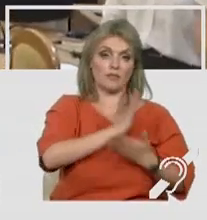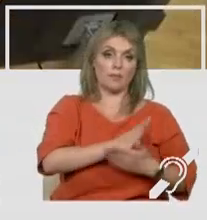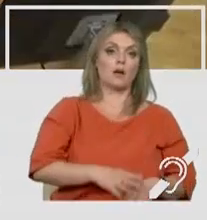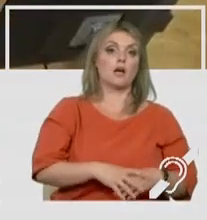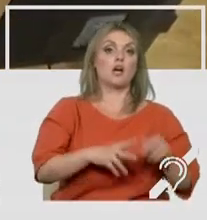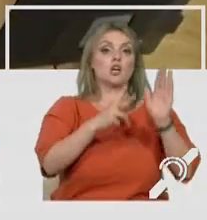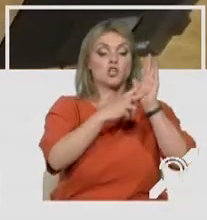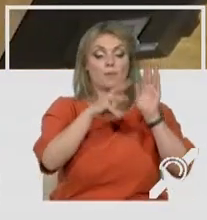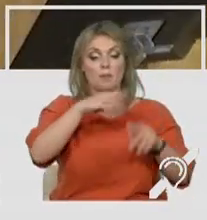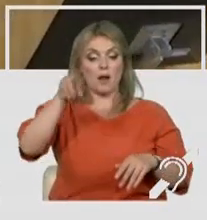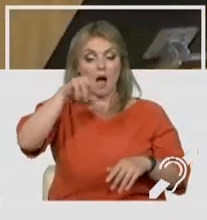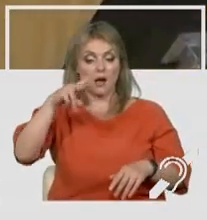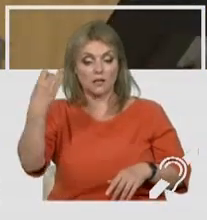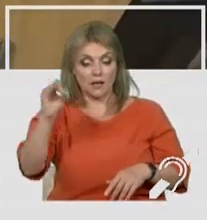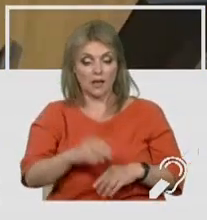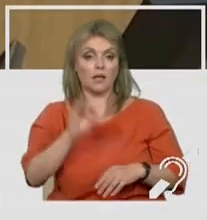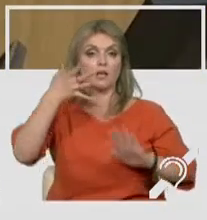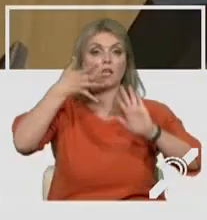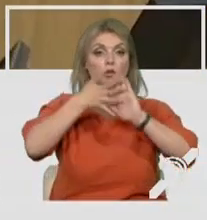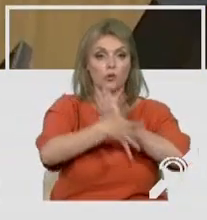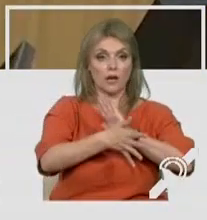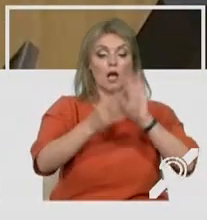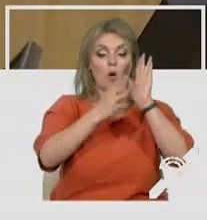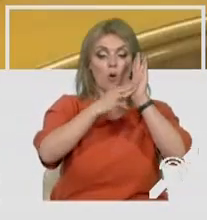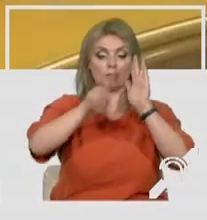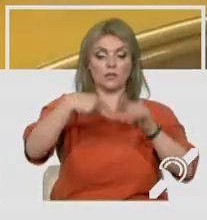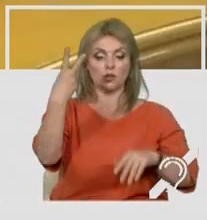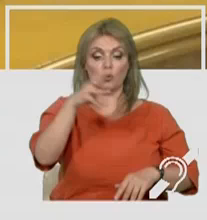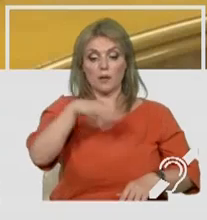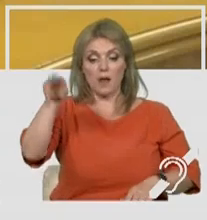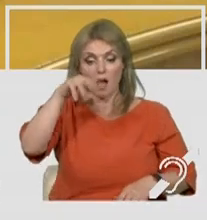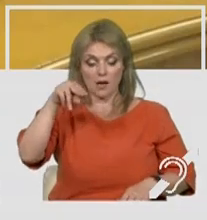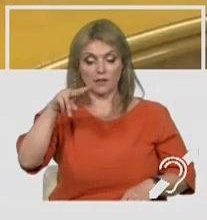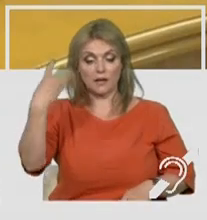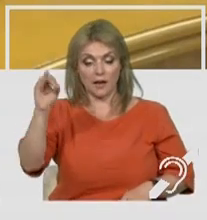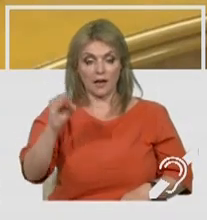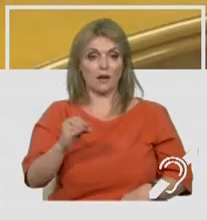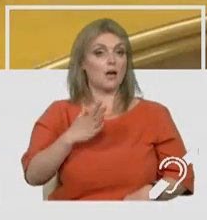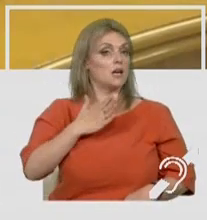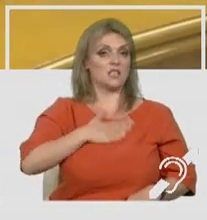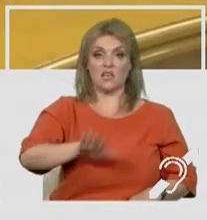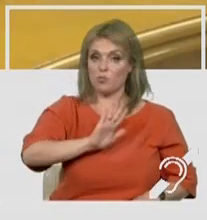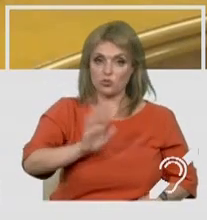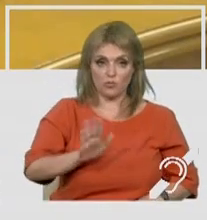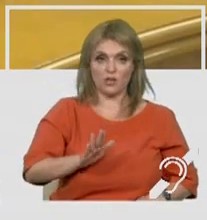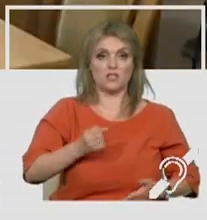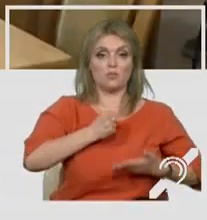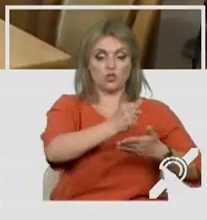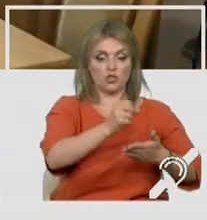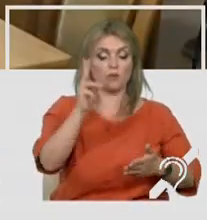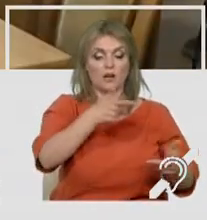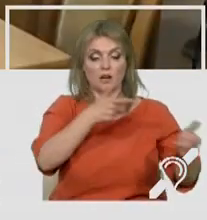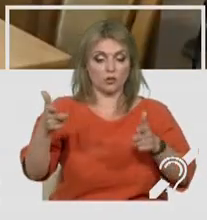de peste 7 miliarde de lei și cheltuieli de 8,2 miliarde de lei. Nemulțumiți de bugetul elaborat de